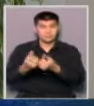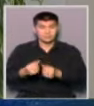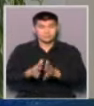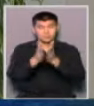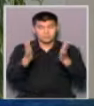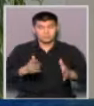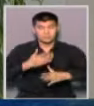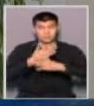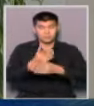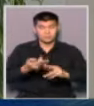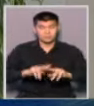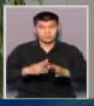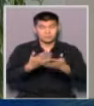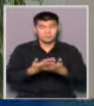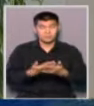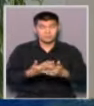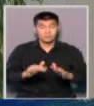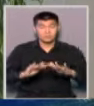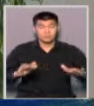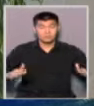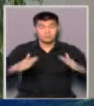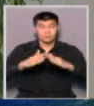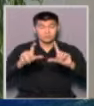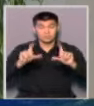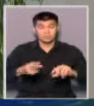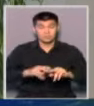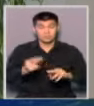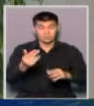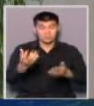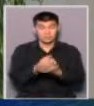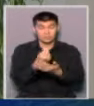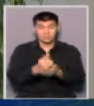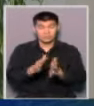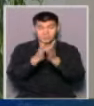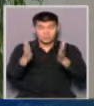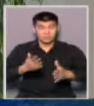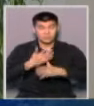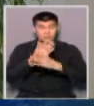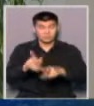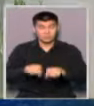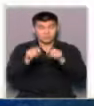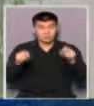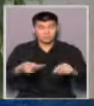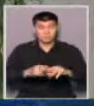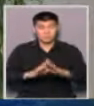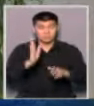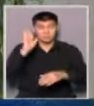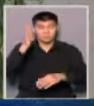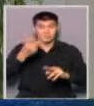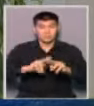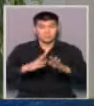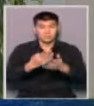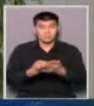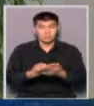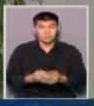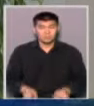үлкен мүмкіндік. Бұл балдармен шыға алмасақ та үйде өзіміздің напақамызды табуға үлкен мүмкіндік ашып бердіңіздер. Және де алға қарата енді